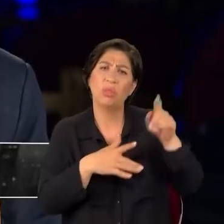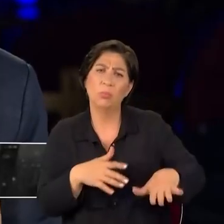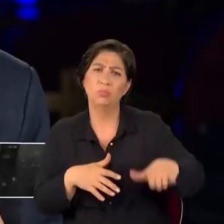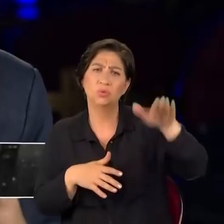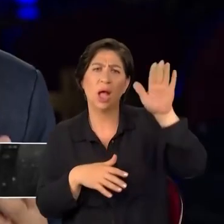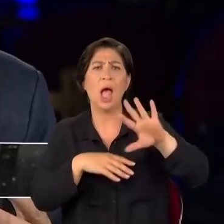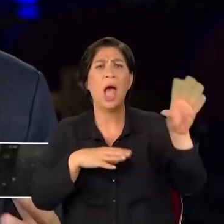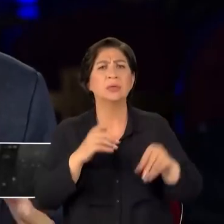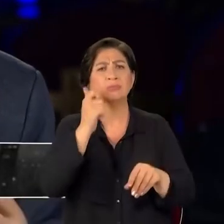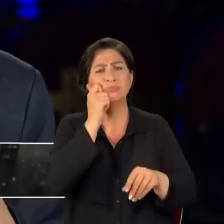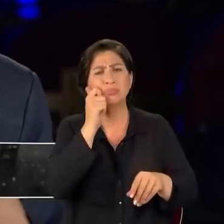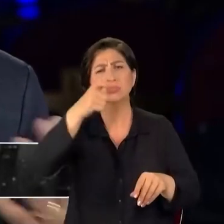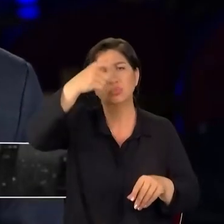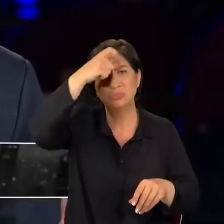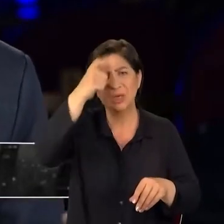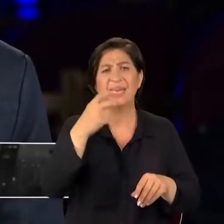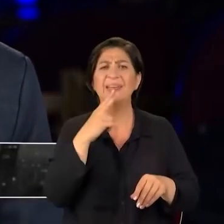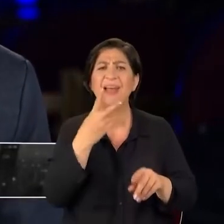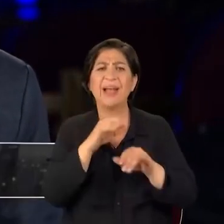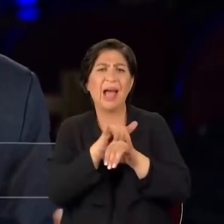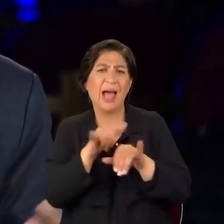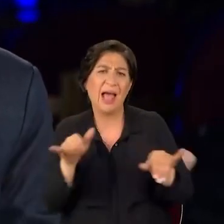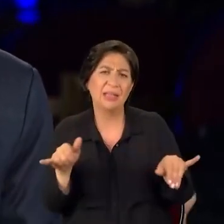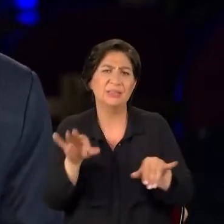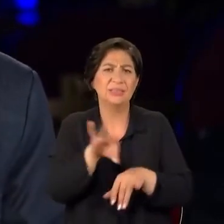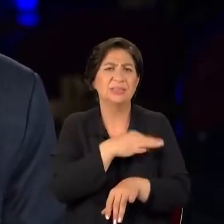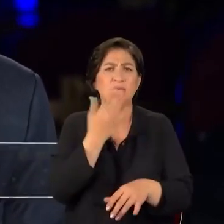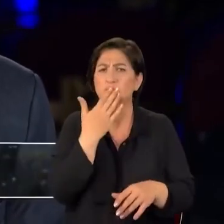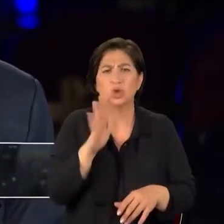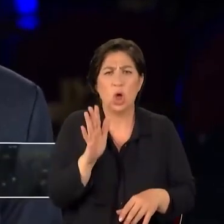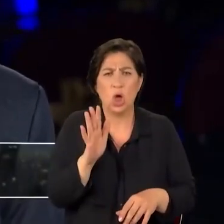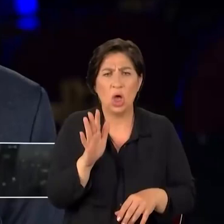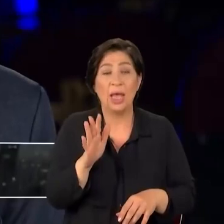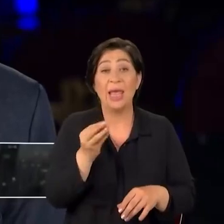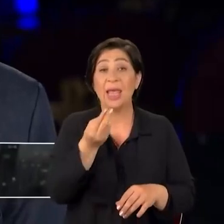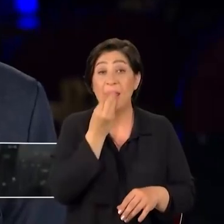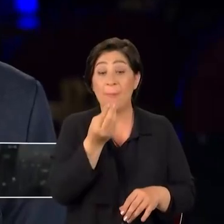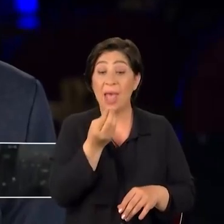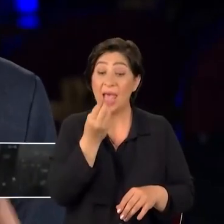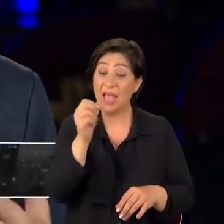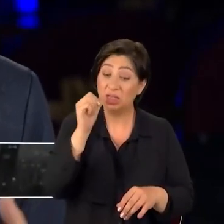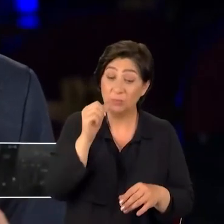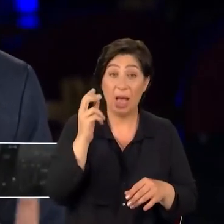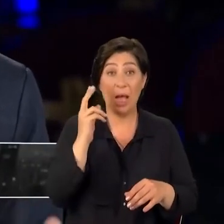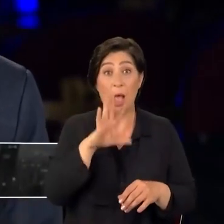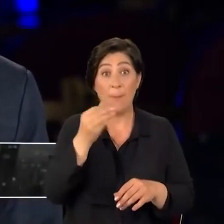Herkes Sünni, herkes Türk, herkesin rengi aşağı yukarı ayrı, sarışın kimse yok. Yeme içme adabı aynı, ayıp deyince herkes aynı şeyi anlıyor,